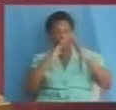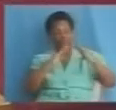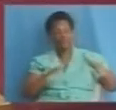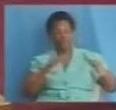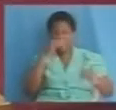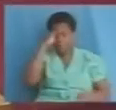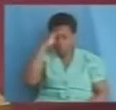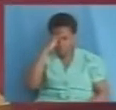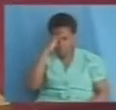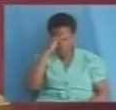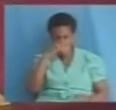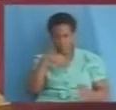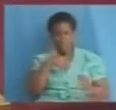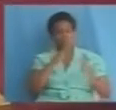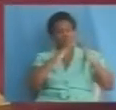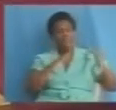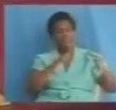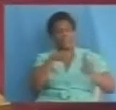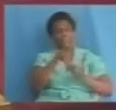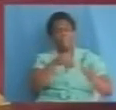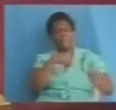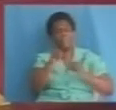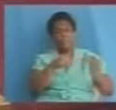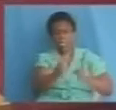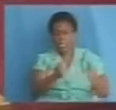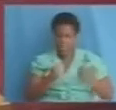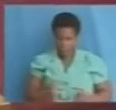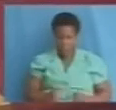serik haina mpo wa kukar abati nyumbani